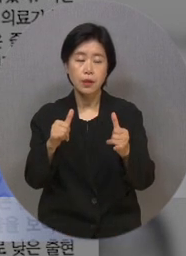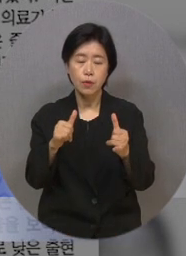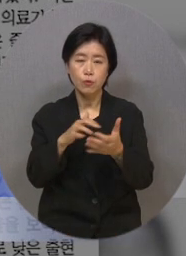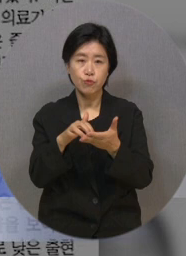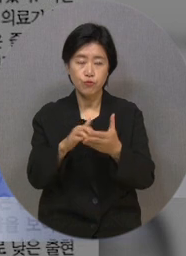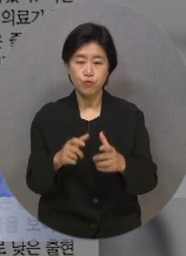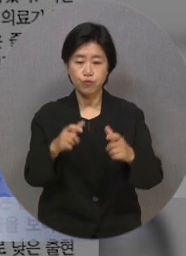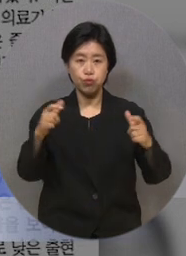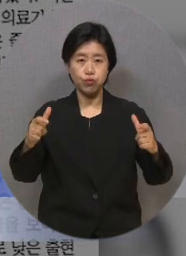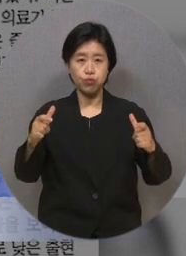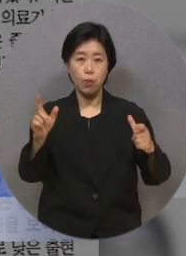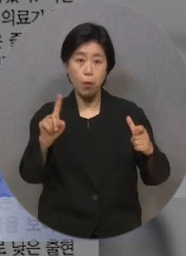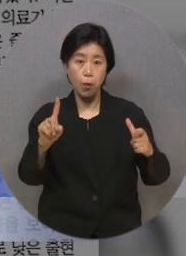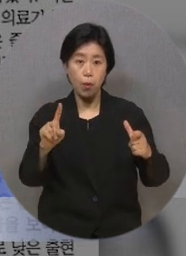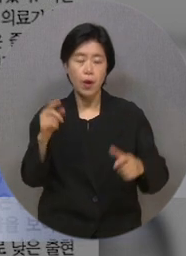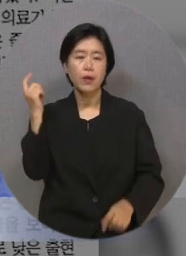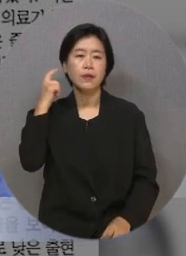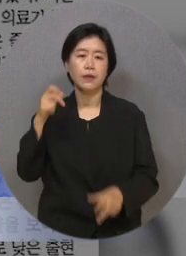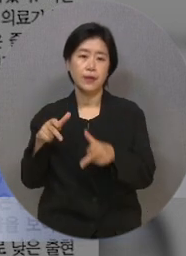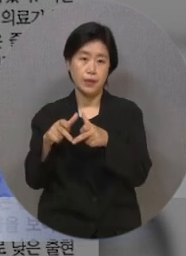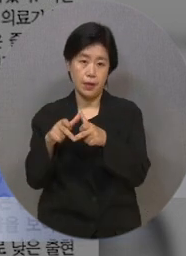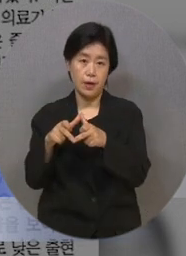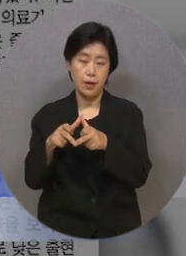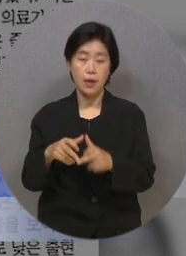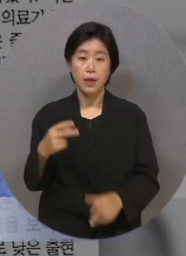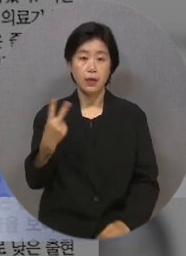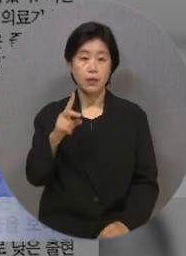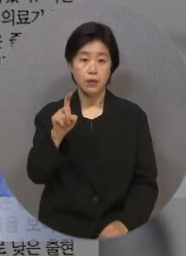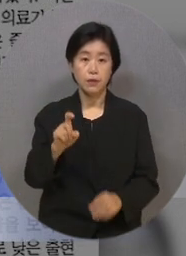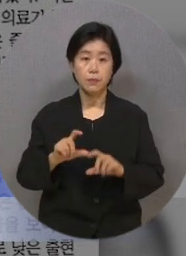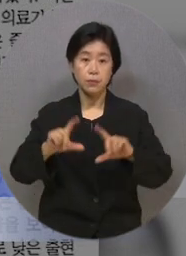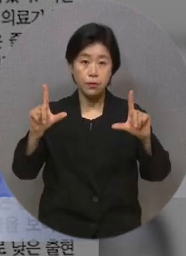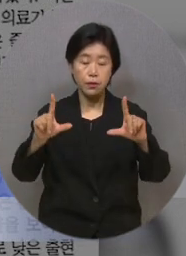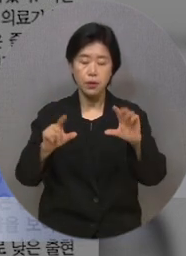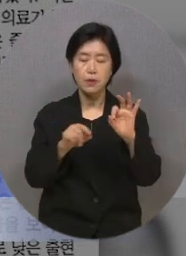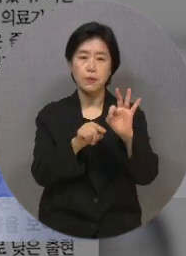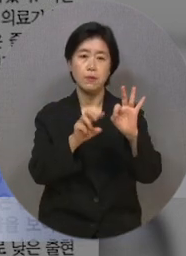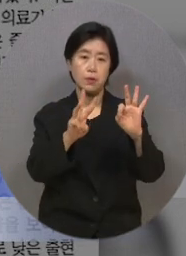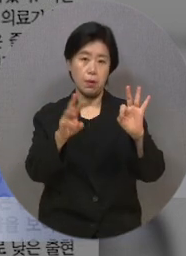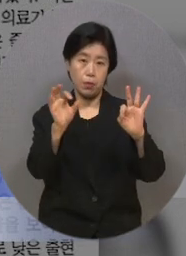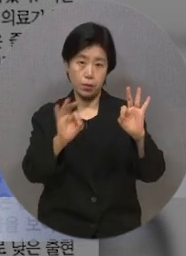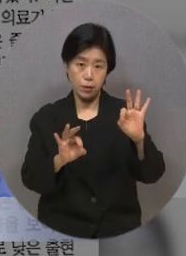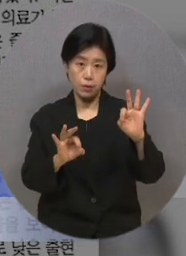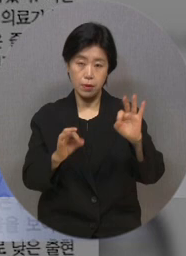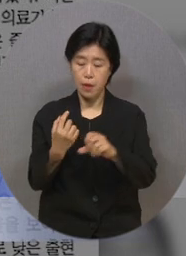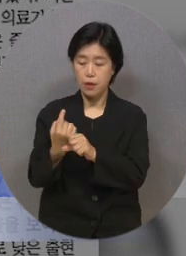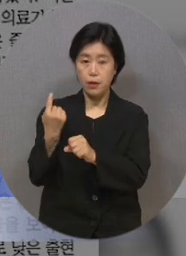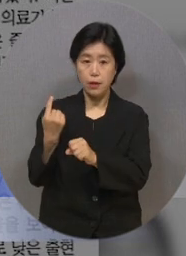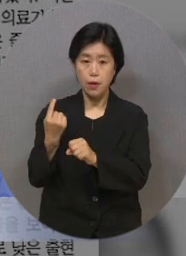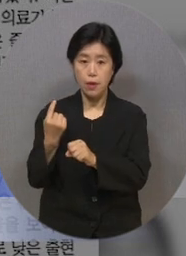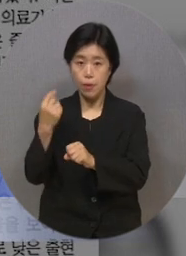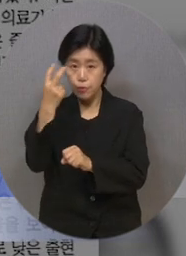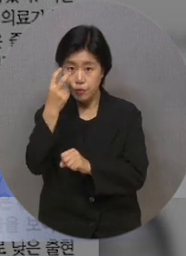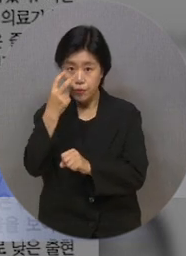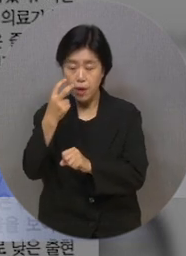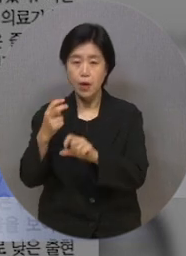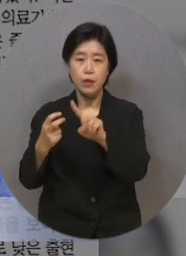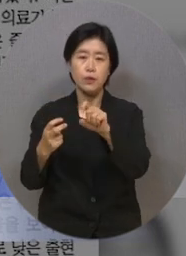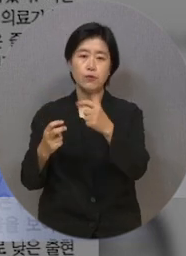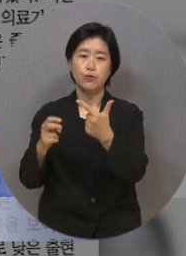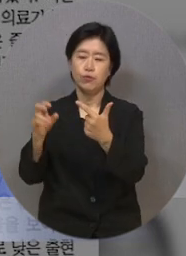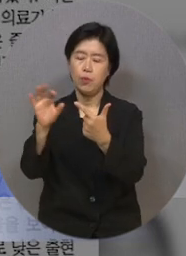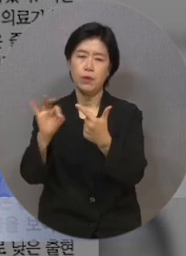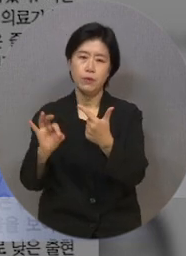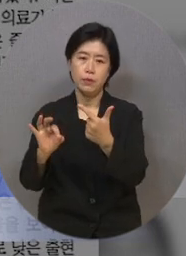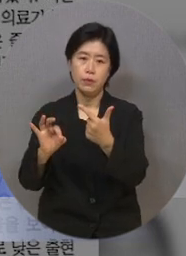유형은이 청각장애로 지난 2010년 10.3%에서 지난해 16%로 5% 이상